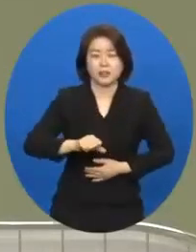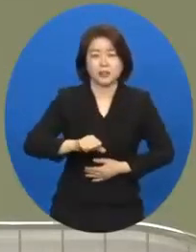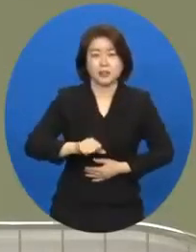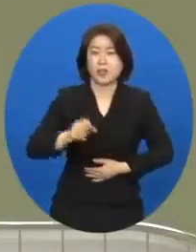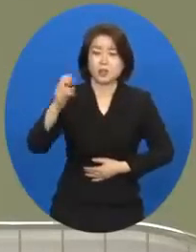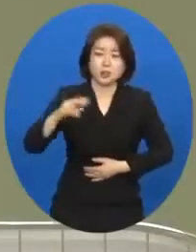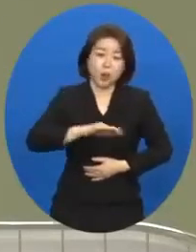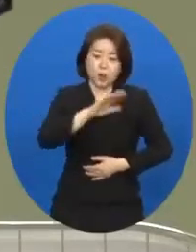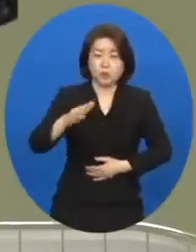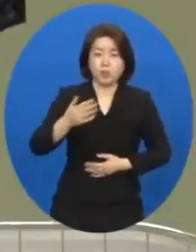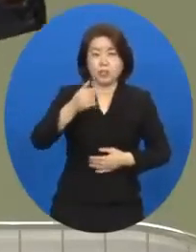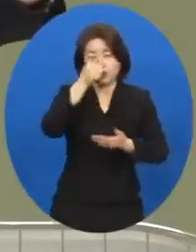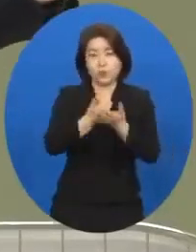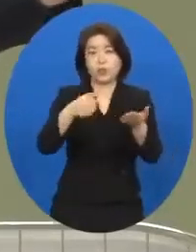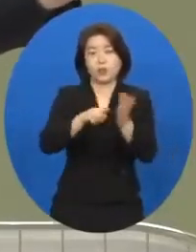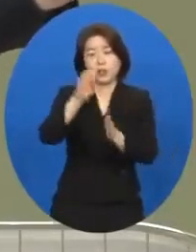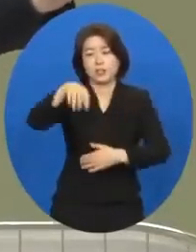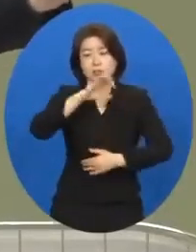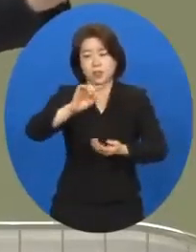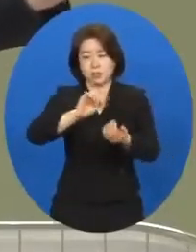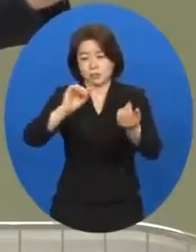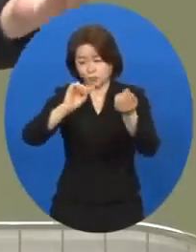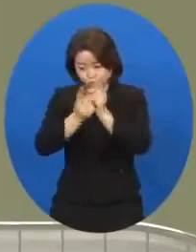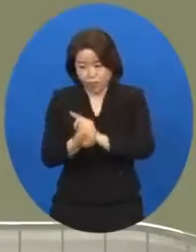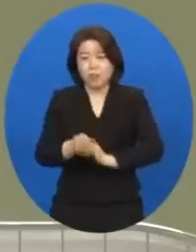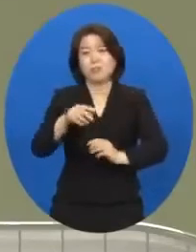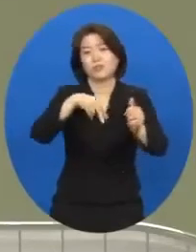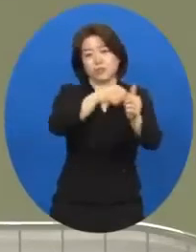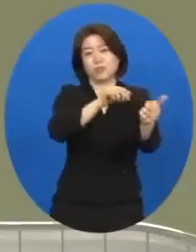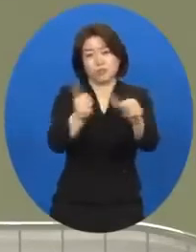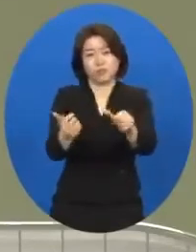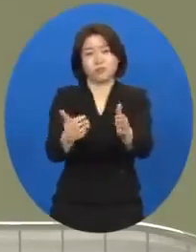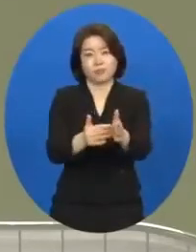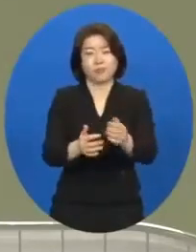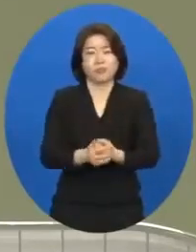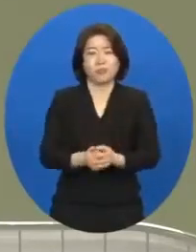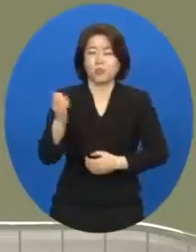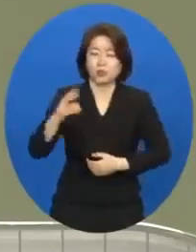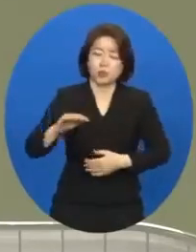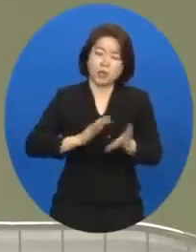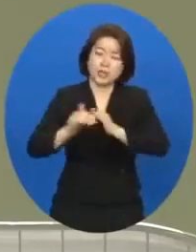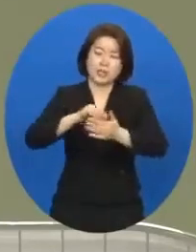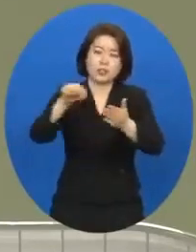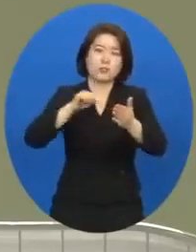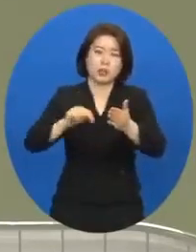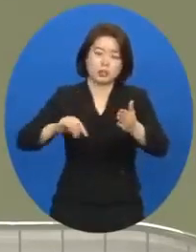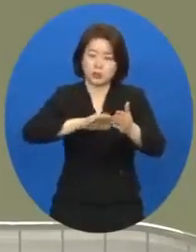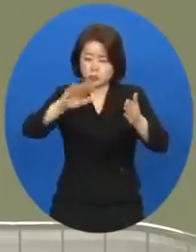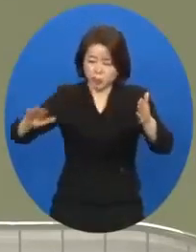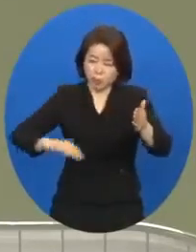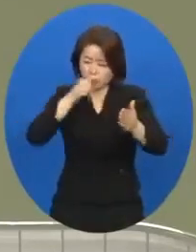그분은 우리의 죄를 위하여 십자가에 대신 죽으신, 그래서 예수님 안에서 우리의 모든 죄가 사함